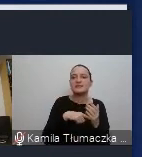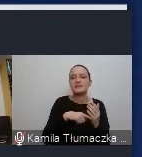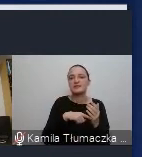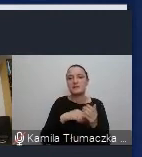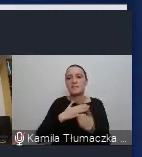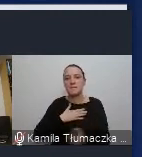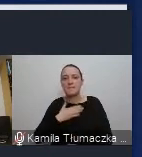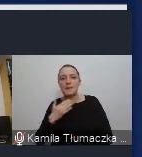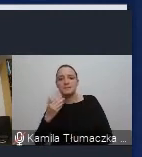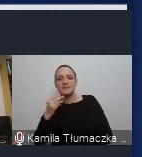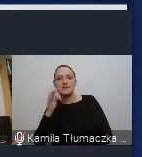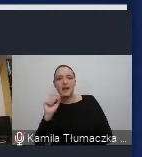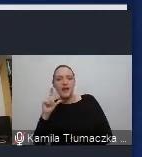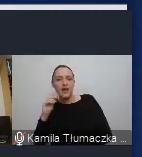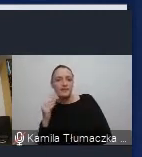Mam Talent